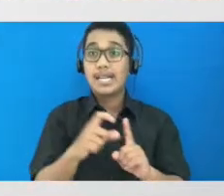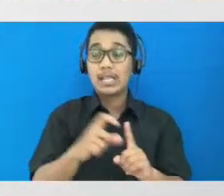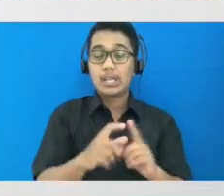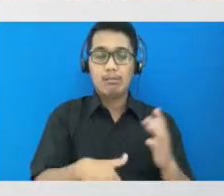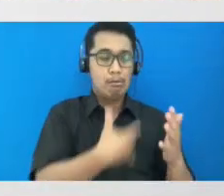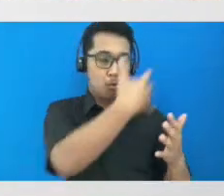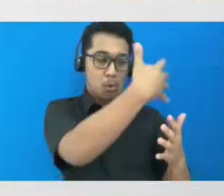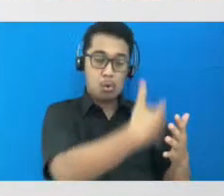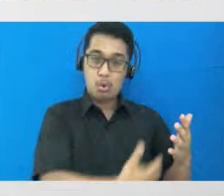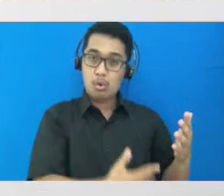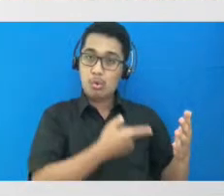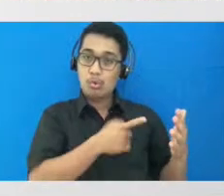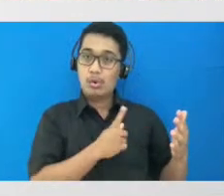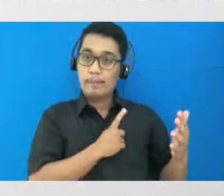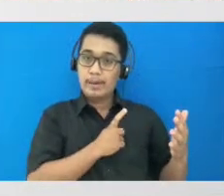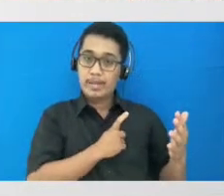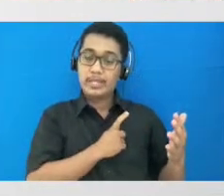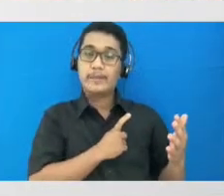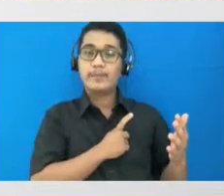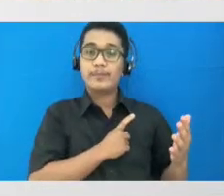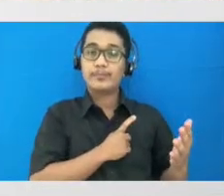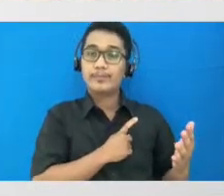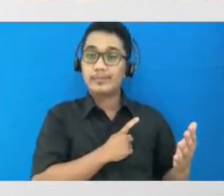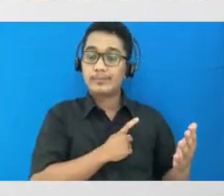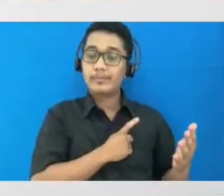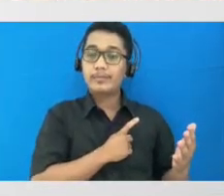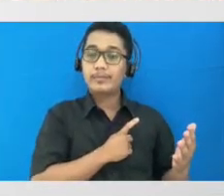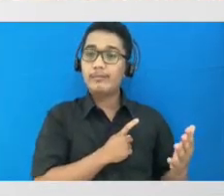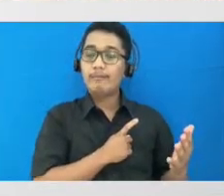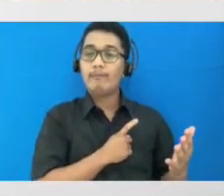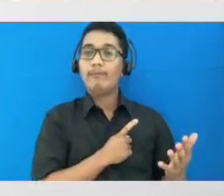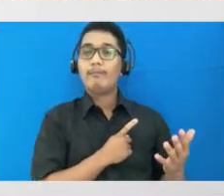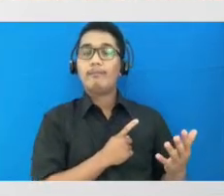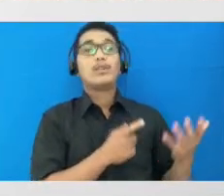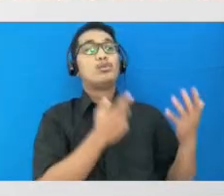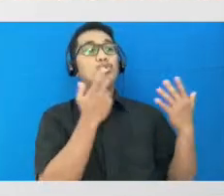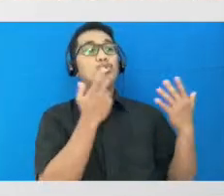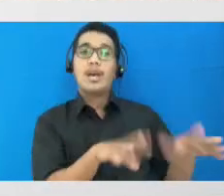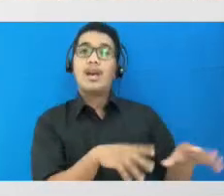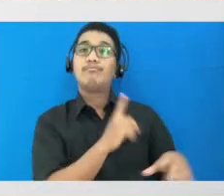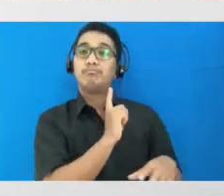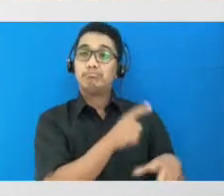yang dikategorikan data pribadi sudah ada muncul,